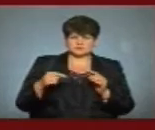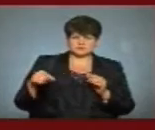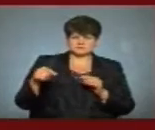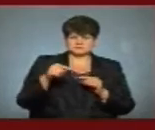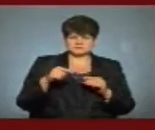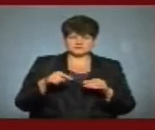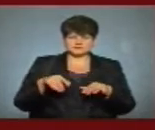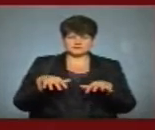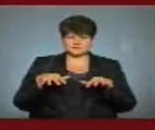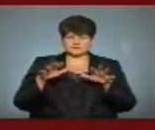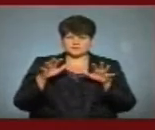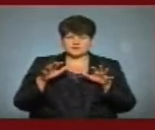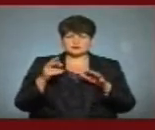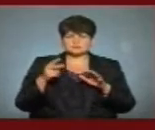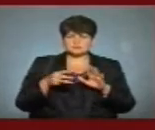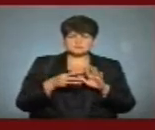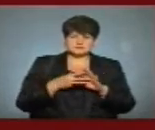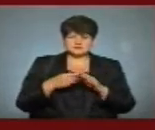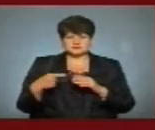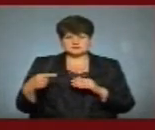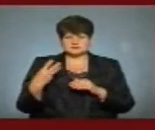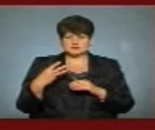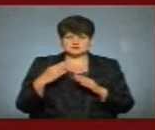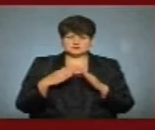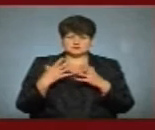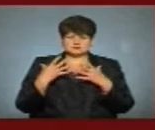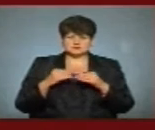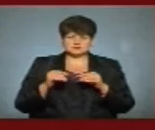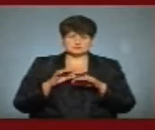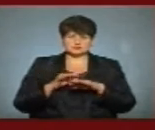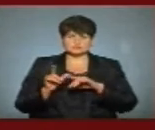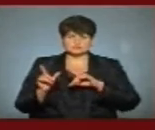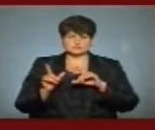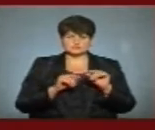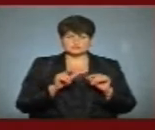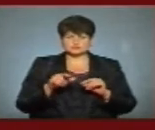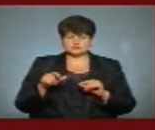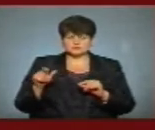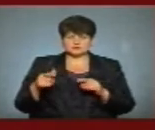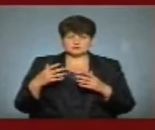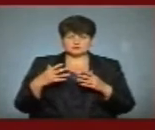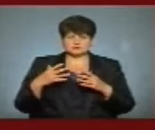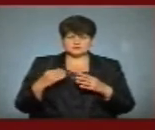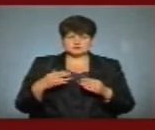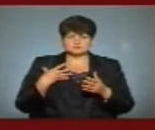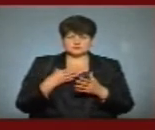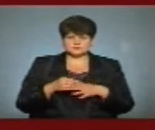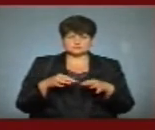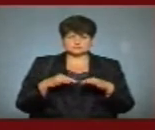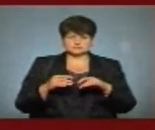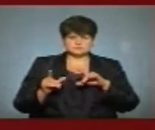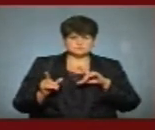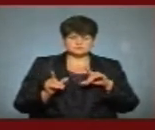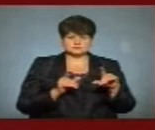його. 28-30 будинків вже проводять евакуацію. Влучені люди своїм транспортом вивозять,